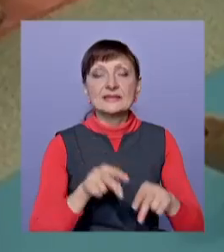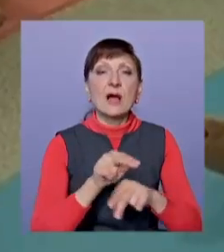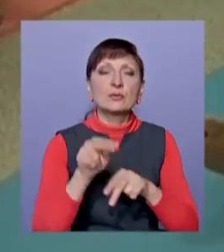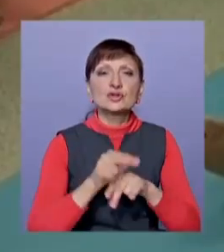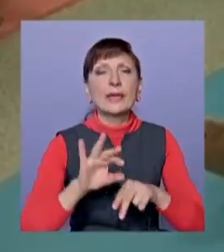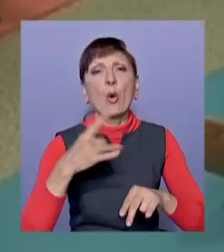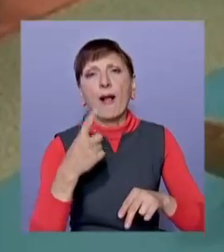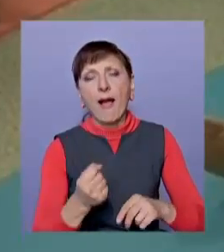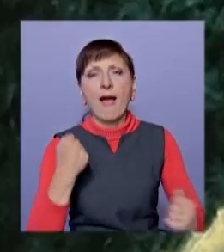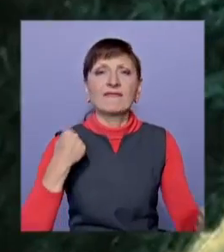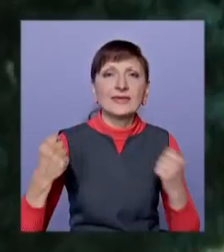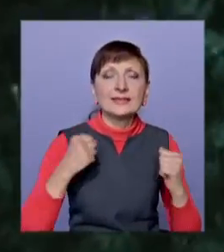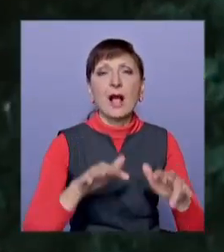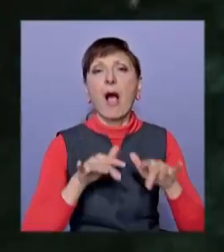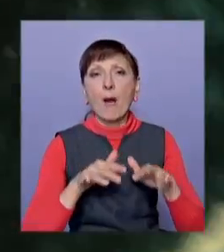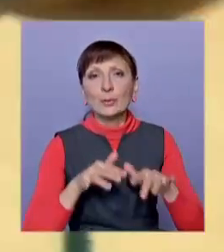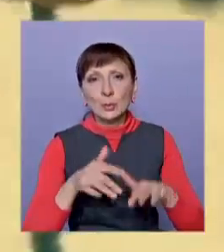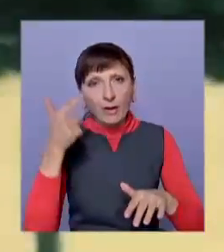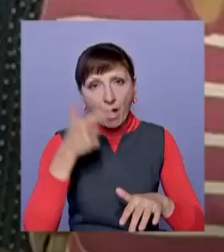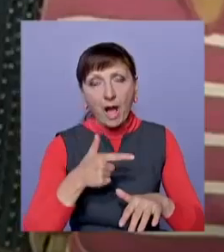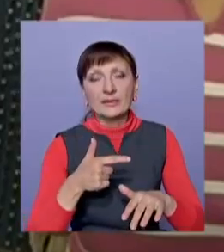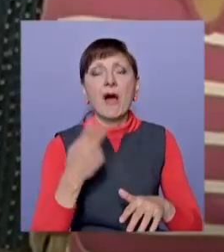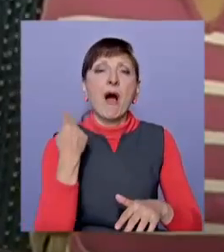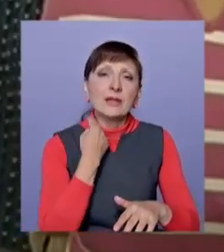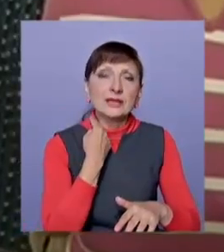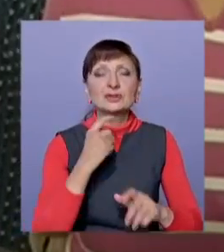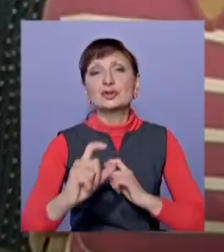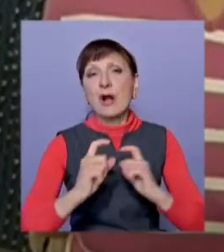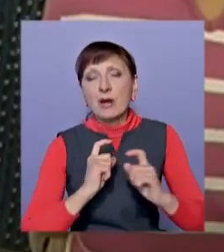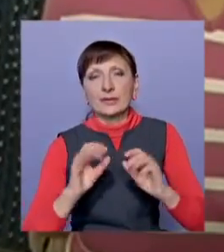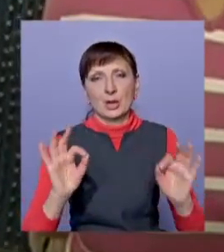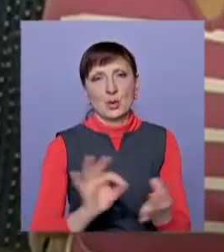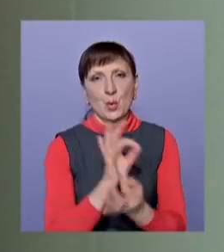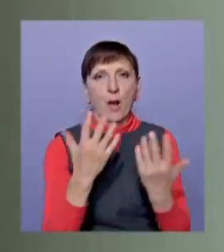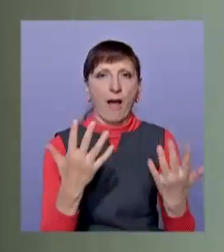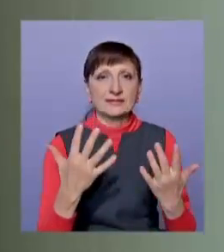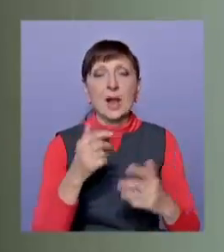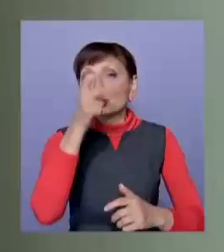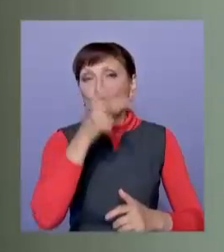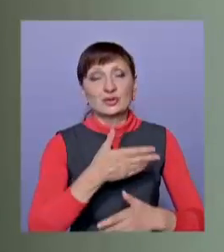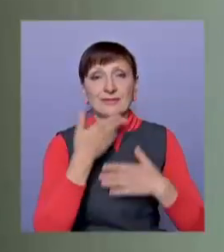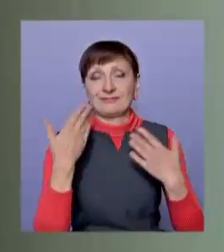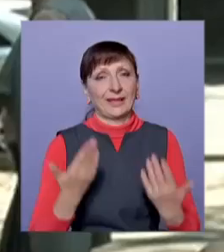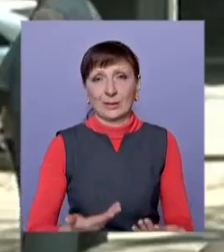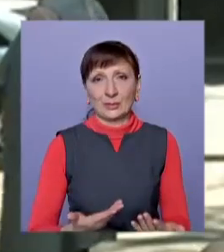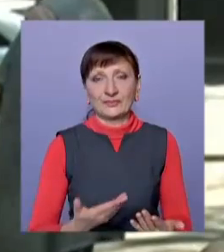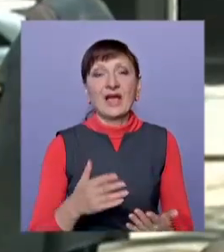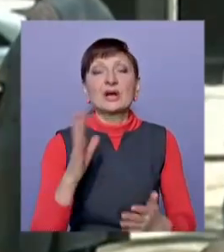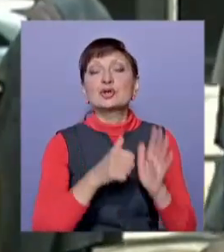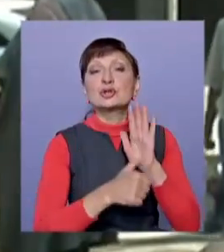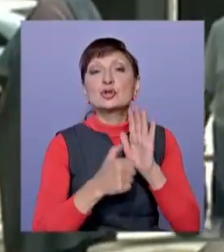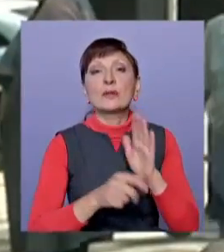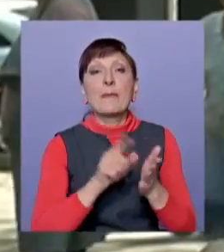обучают йоге, фитнесу, компьютерной грамотности, английскому, шахматам и рукоделию. Так что скучать не приходится. Почти